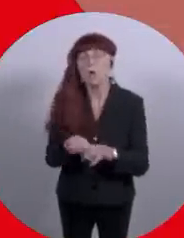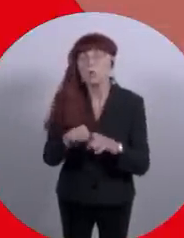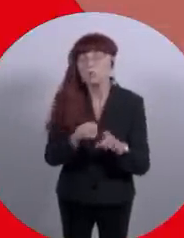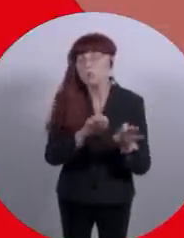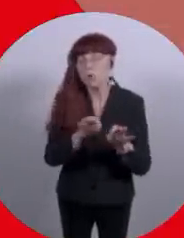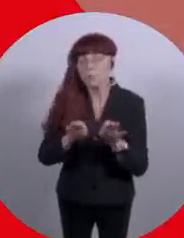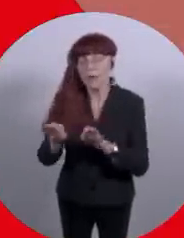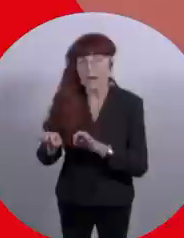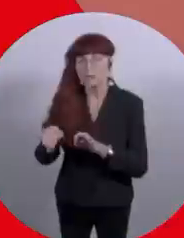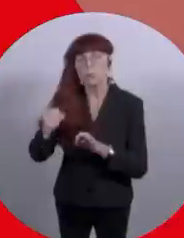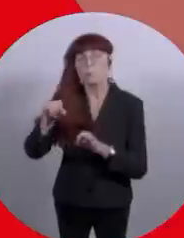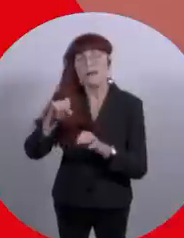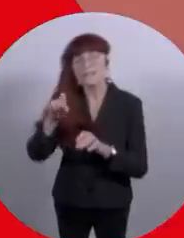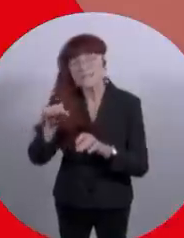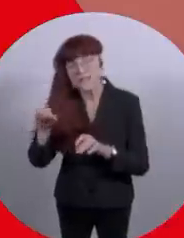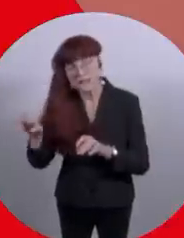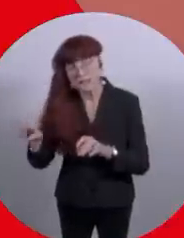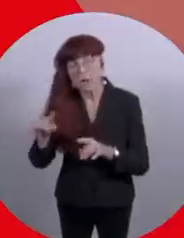Salzmann